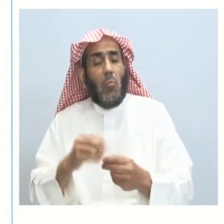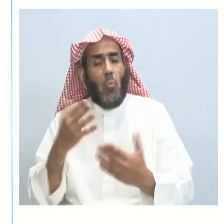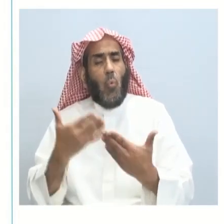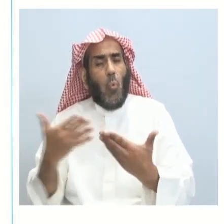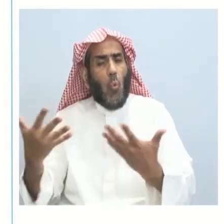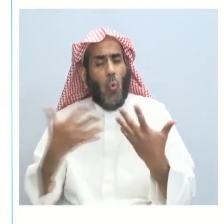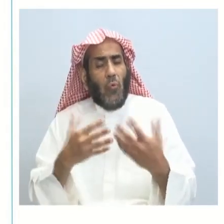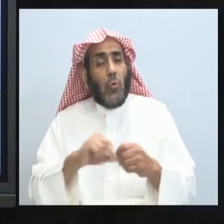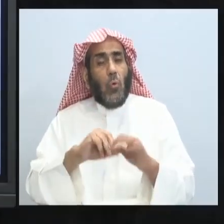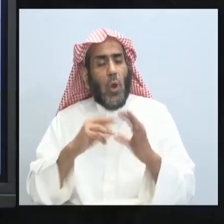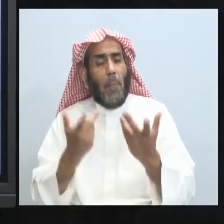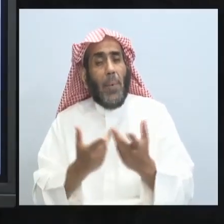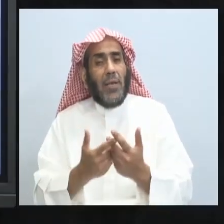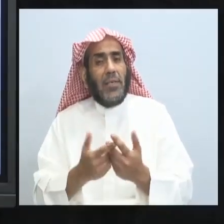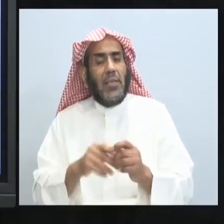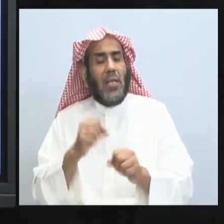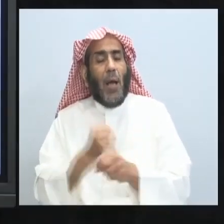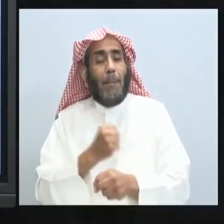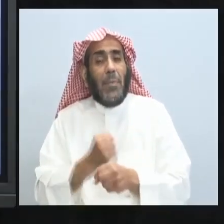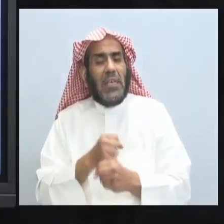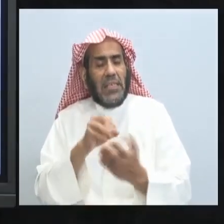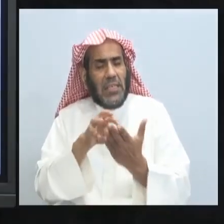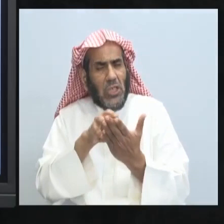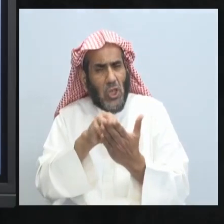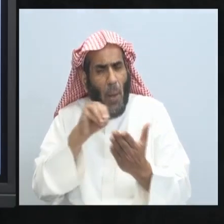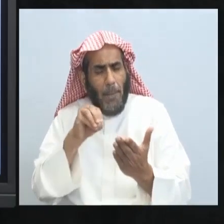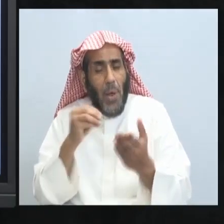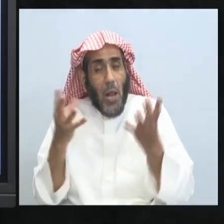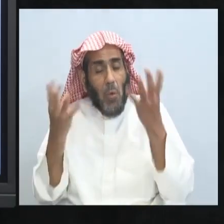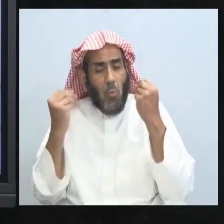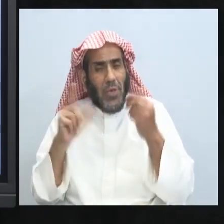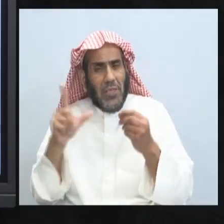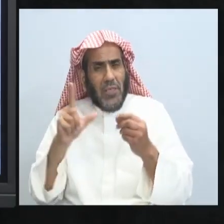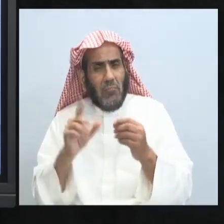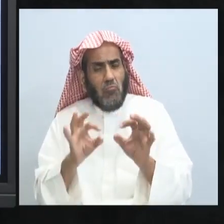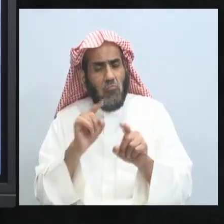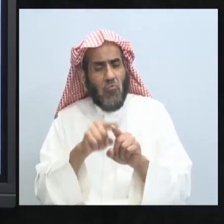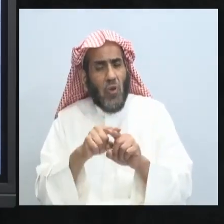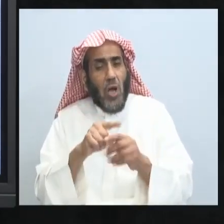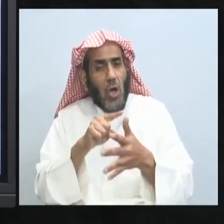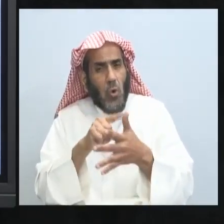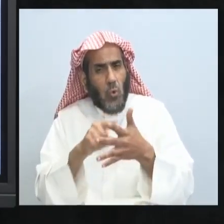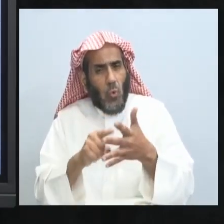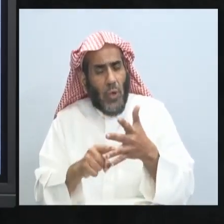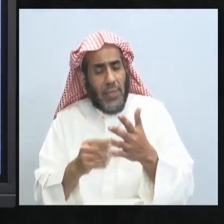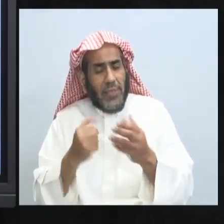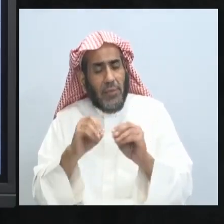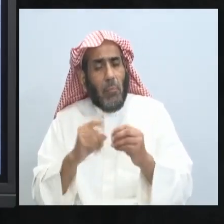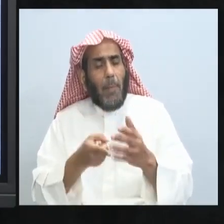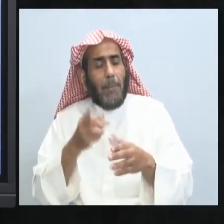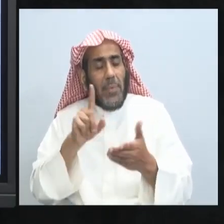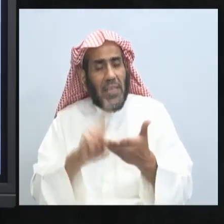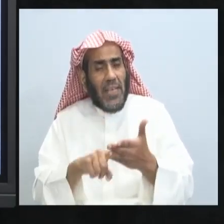كلما كانت او كانت عمليه جمع المعلومات صحيحه وفق الخطوات التي ذكرنا بالتاكيد